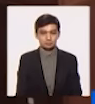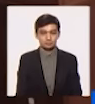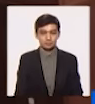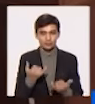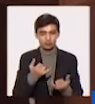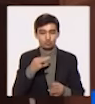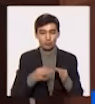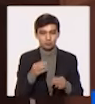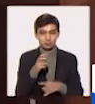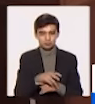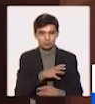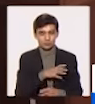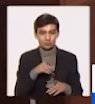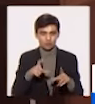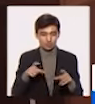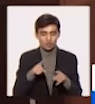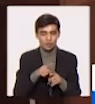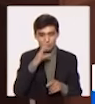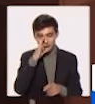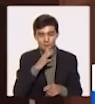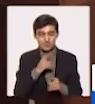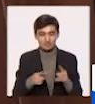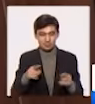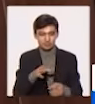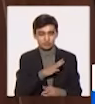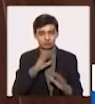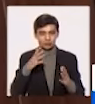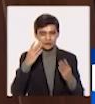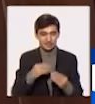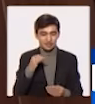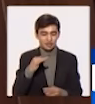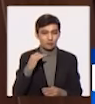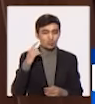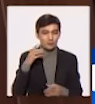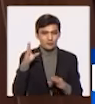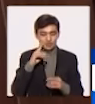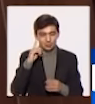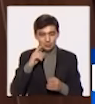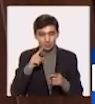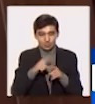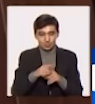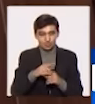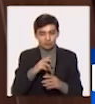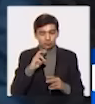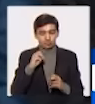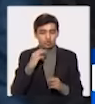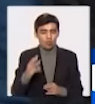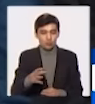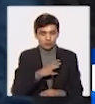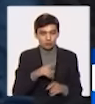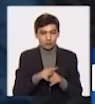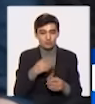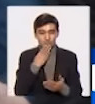Бүгін сотқа келген жәбірленушілер 5 ай бұрын болған жол көлік оқиғасынан әлі де естерін жия қоймаған. Сол оқиғадан бірі балаларынан,